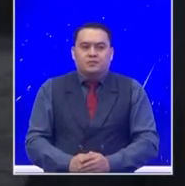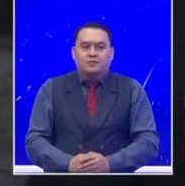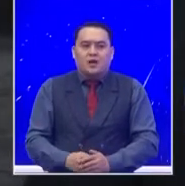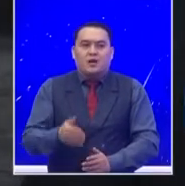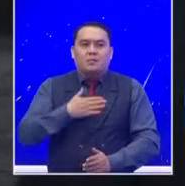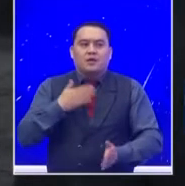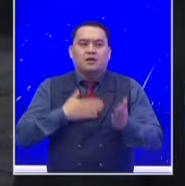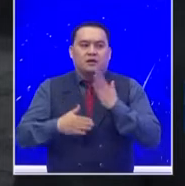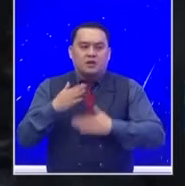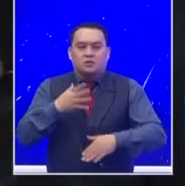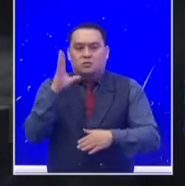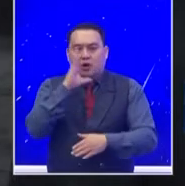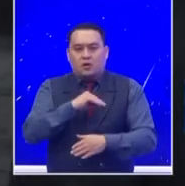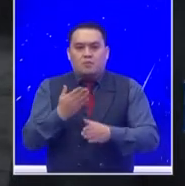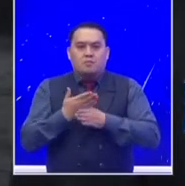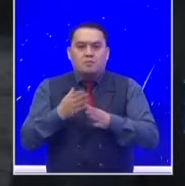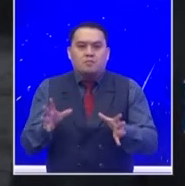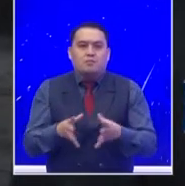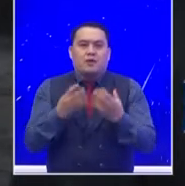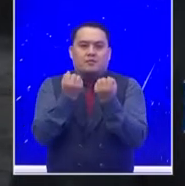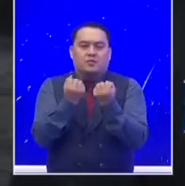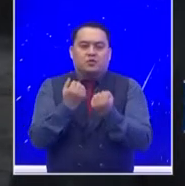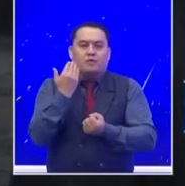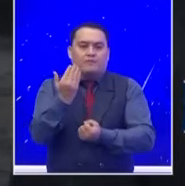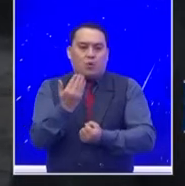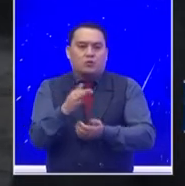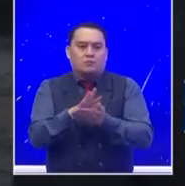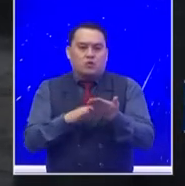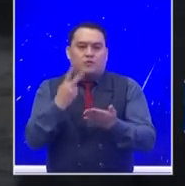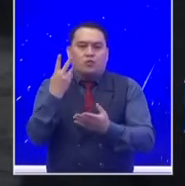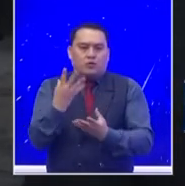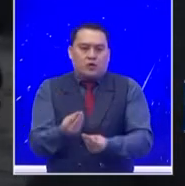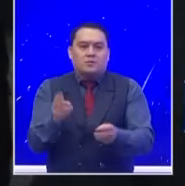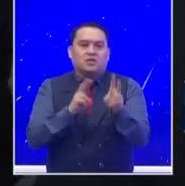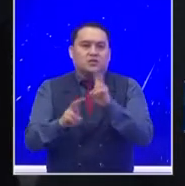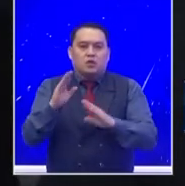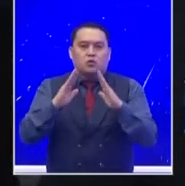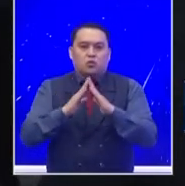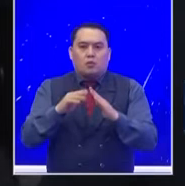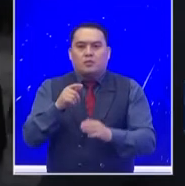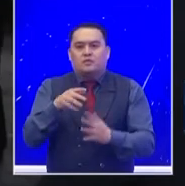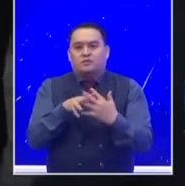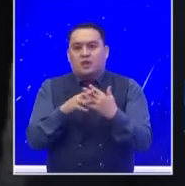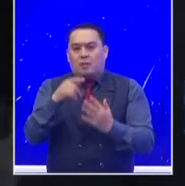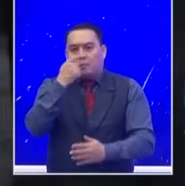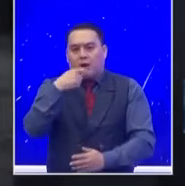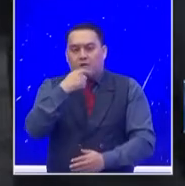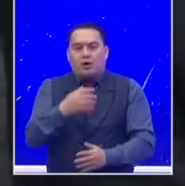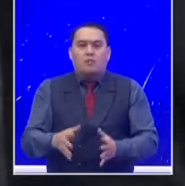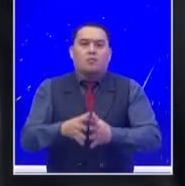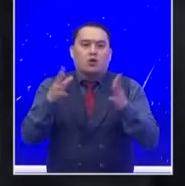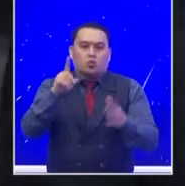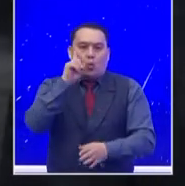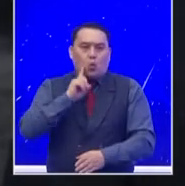Мы очень рады, что смогли оказать помощь семье Шенгельбаевых. На протяжении 2 дней мы искали дом в селе Панфилов. Хотелось найти большой